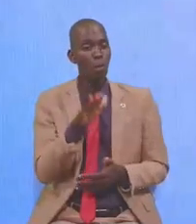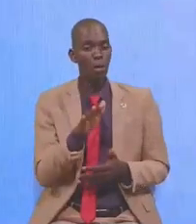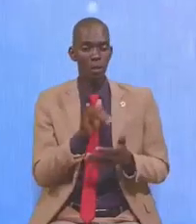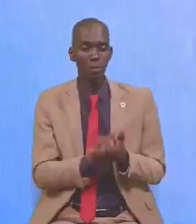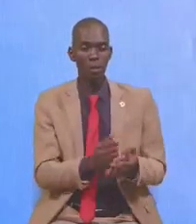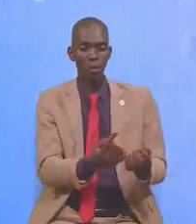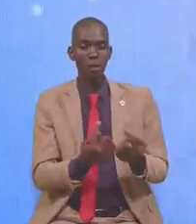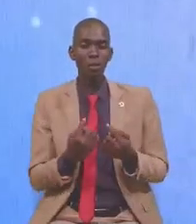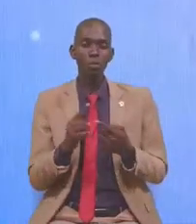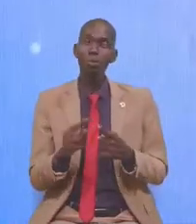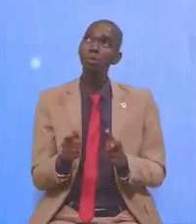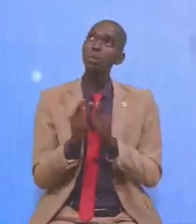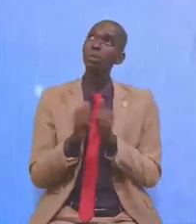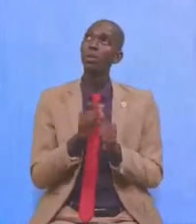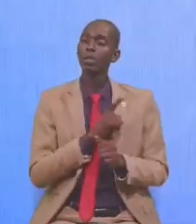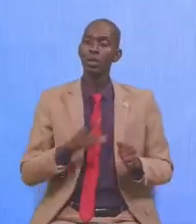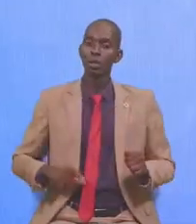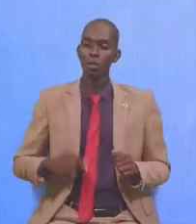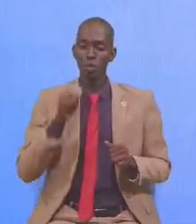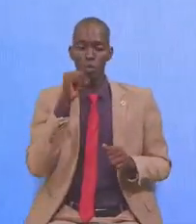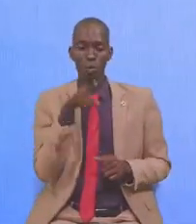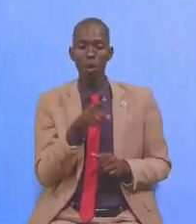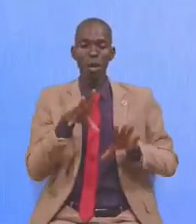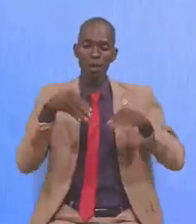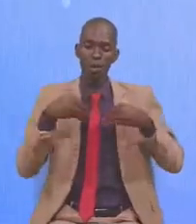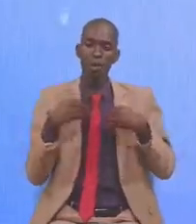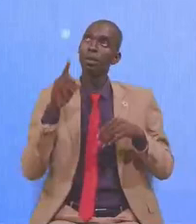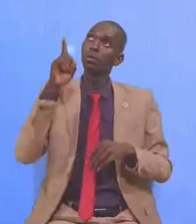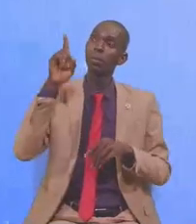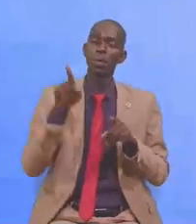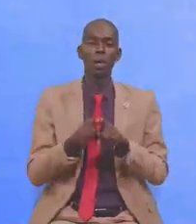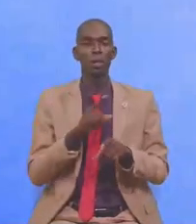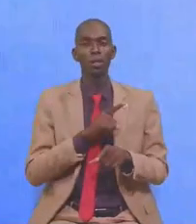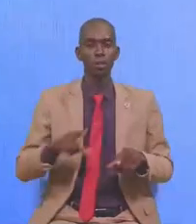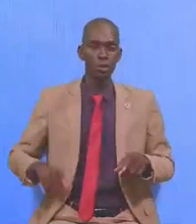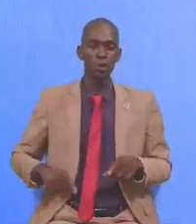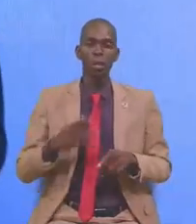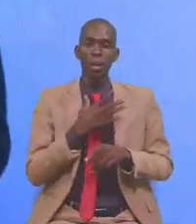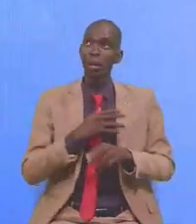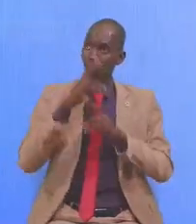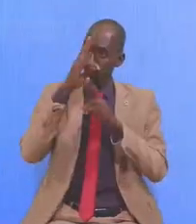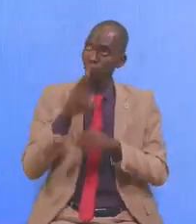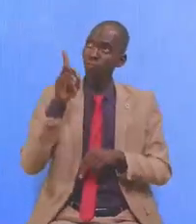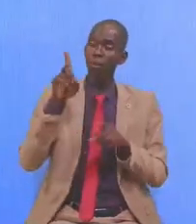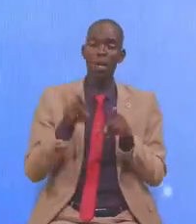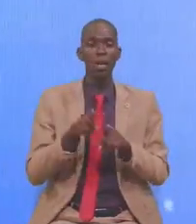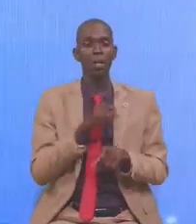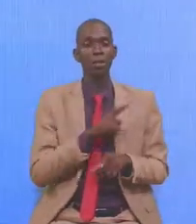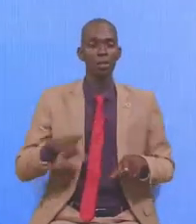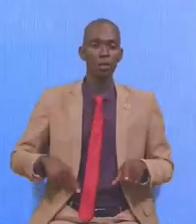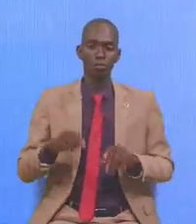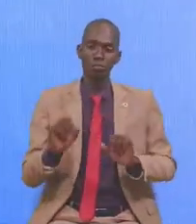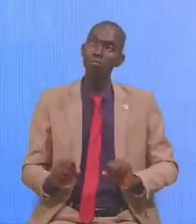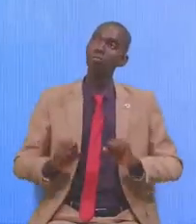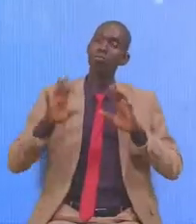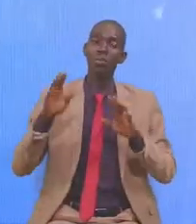au Seigneur, elle l'a accepté comme Seigneur, elle l'a possédé comme Seigneur, elle s'est soumise, elle